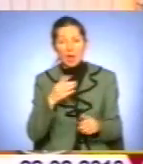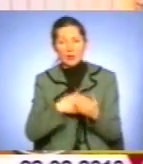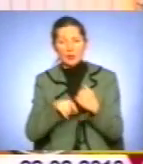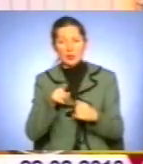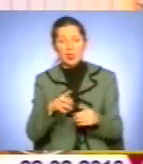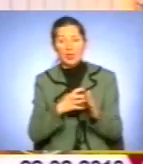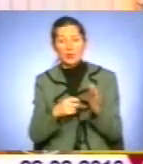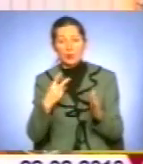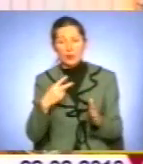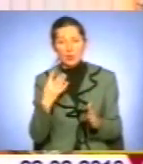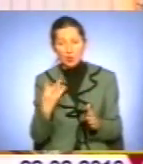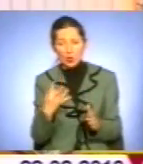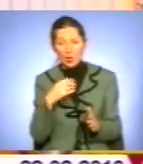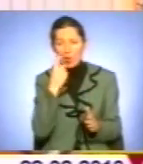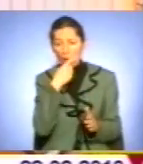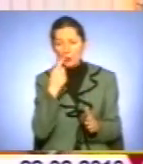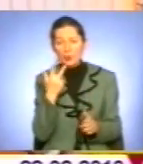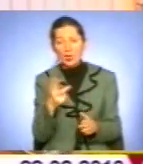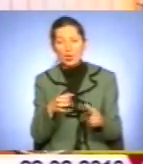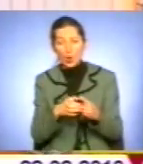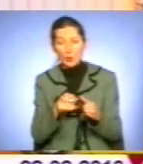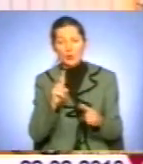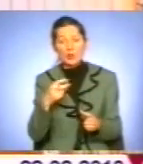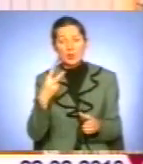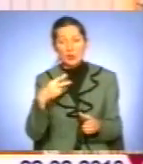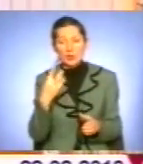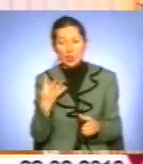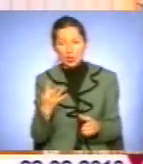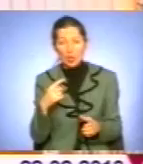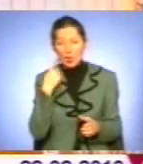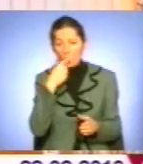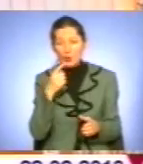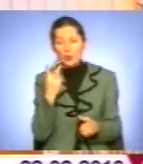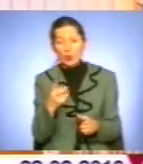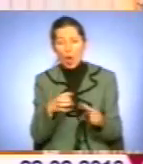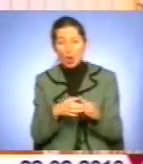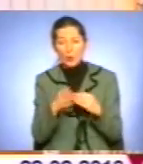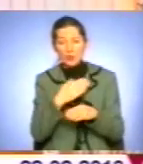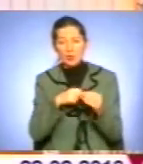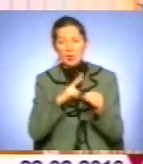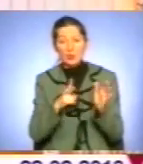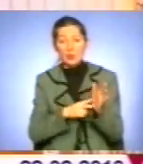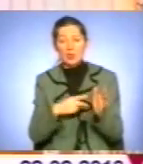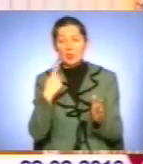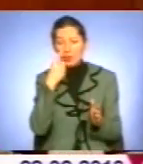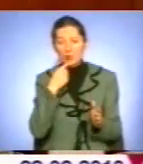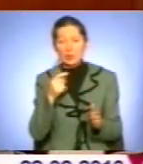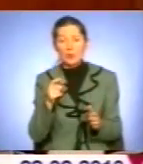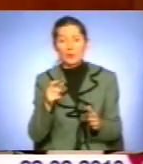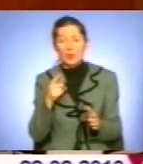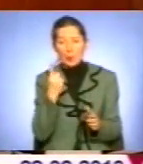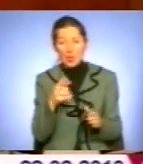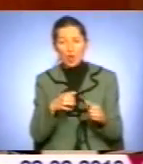третьої групи інвалідності, 234 особи з другої групи інвалідності та 17 осіб з першої групи. За